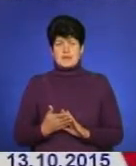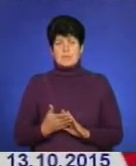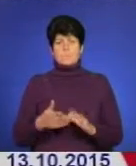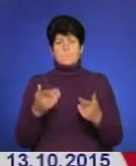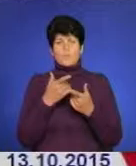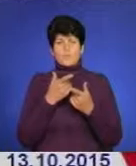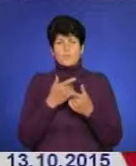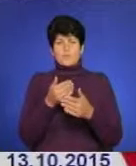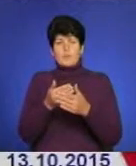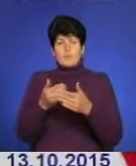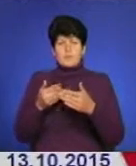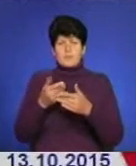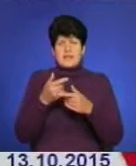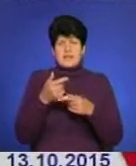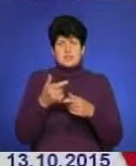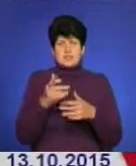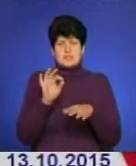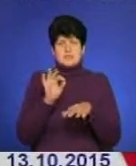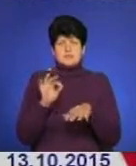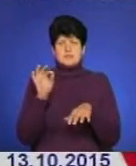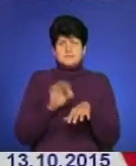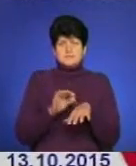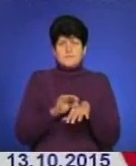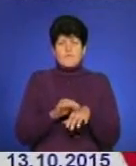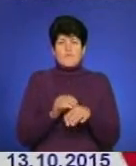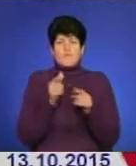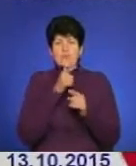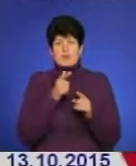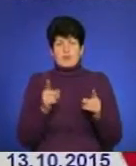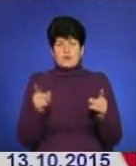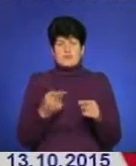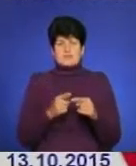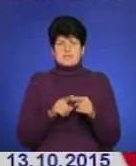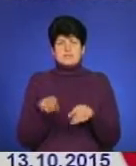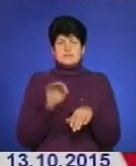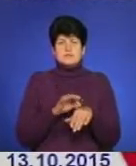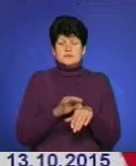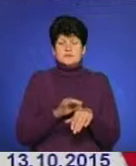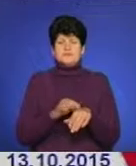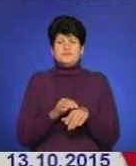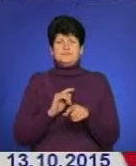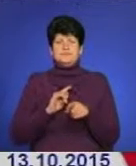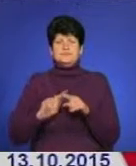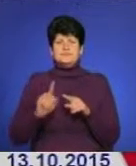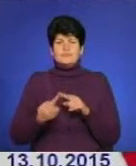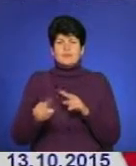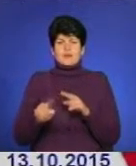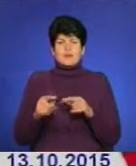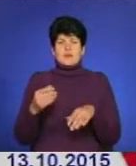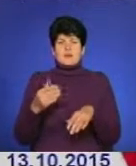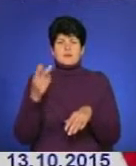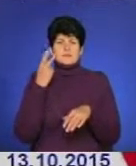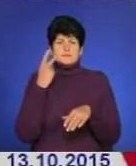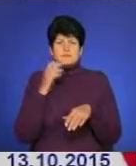попередження загострень, тому що, на жаль, як правило, у міжсезоння загострюються і хронічні запальні процеси, і